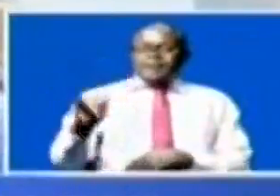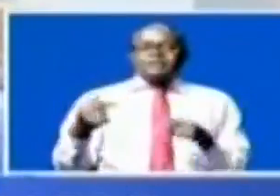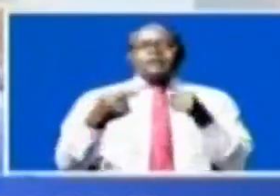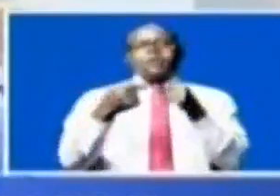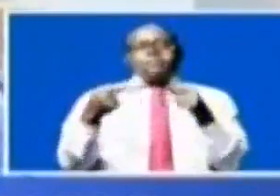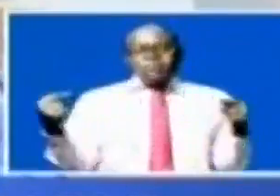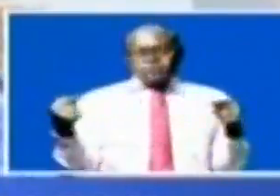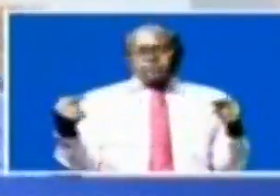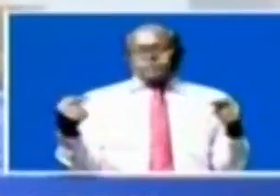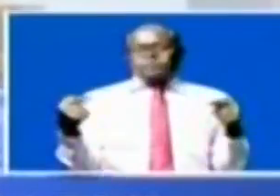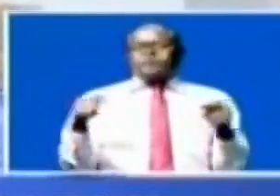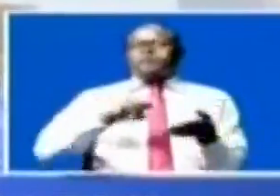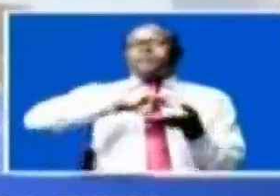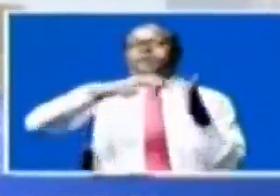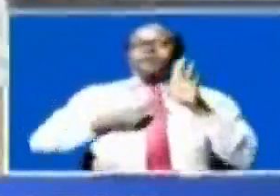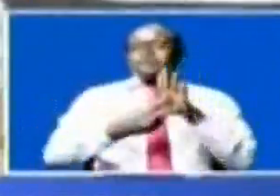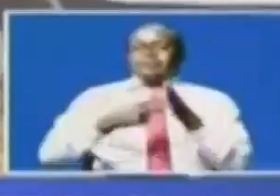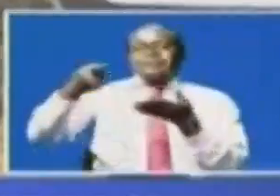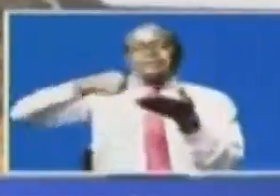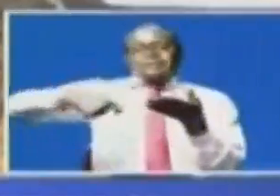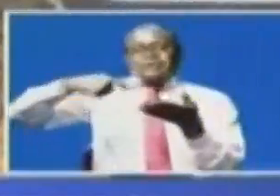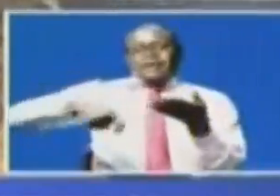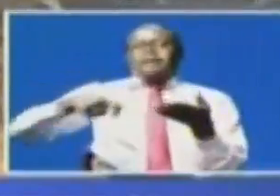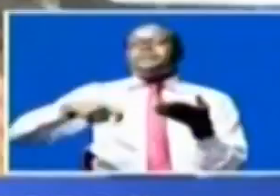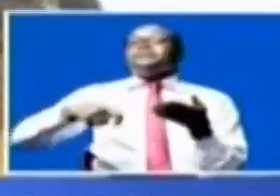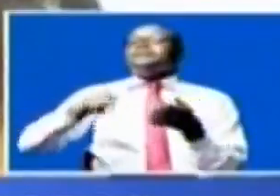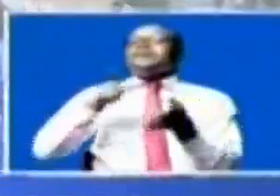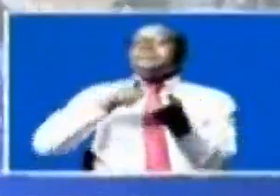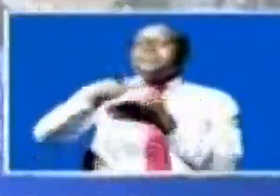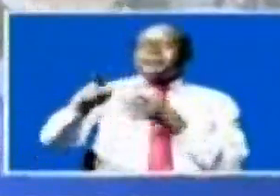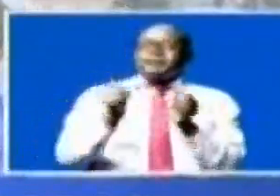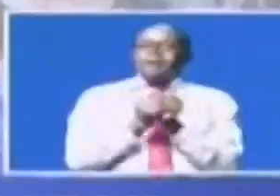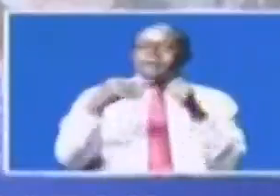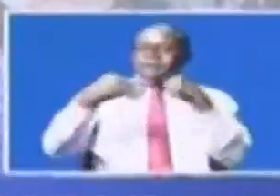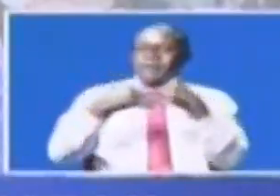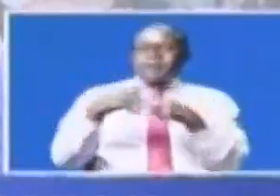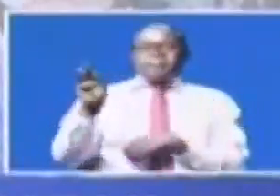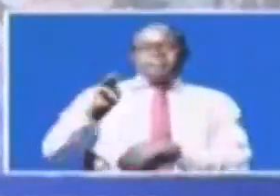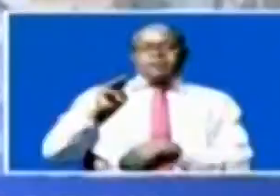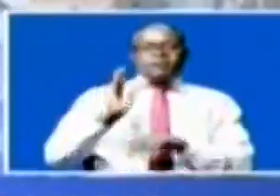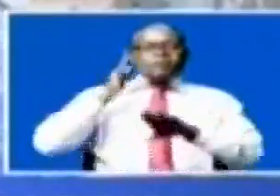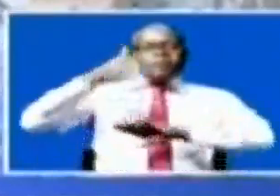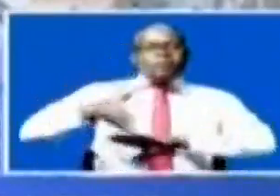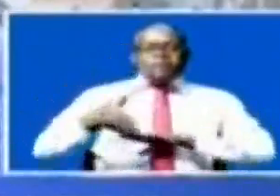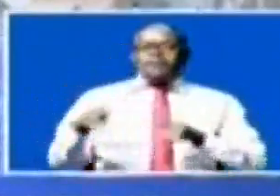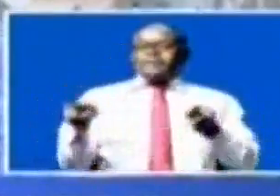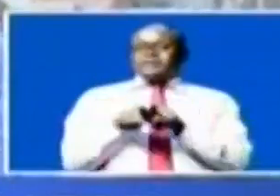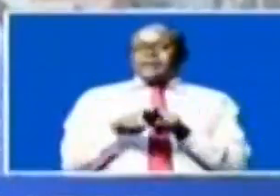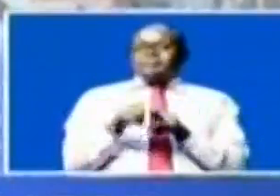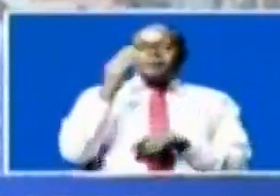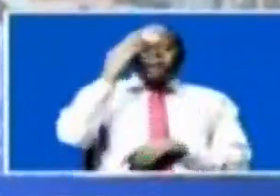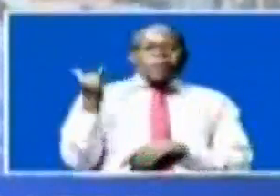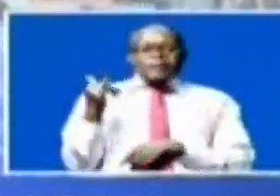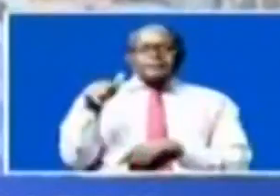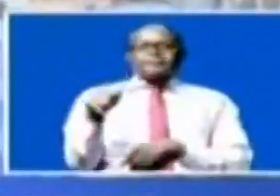to the contract that he had signed. Mmust has paid 18 million over the same. Why?